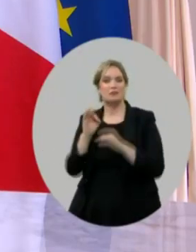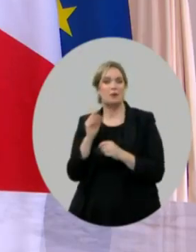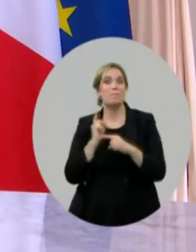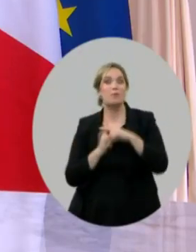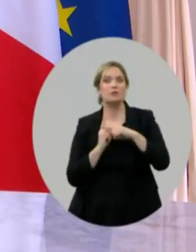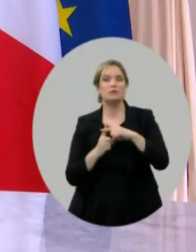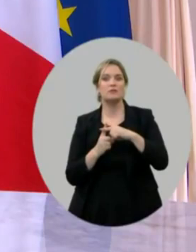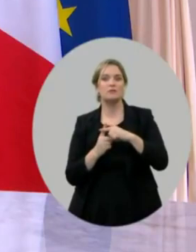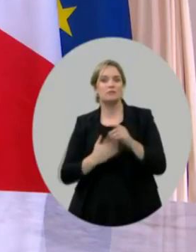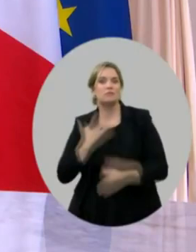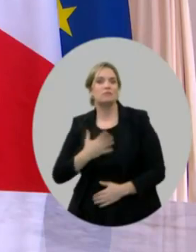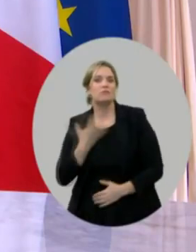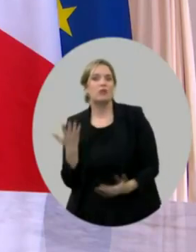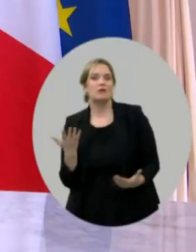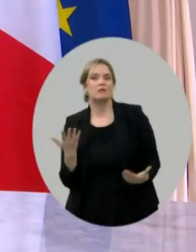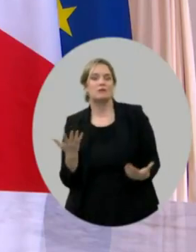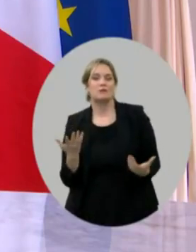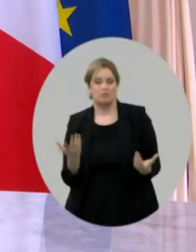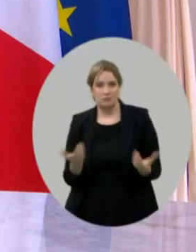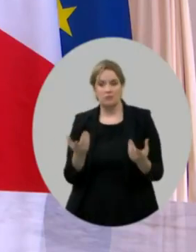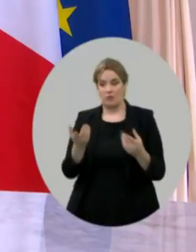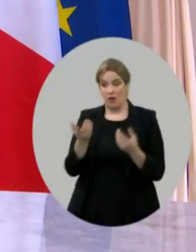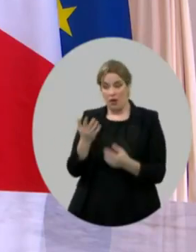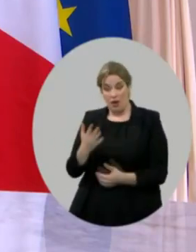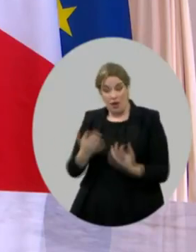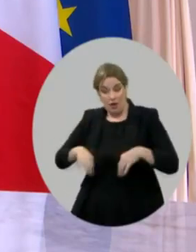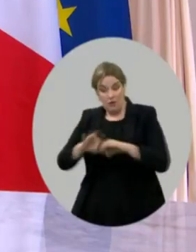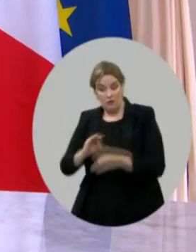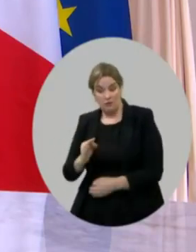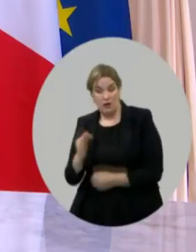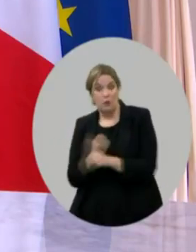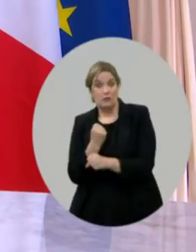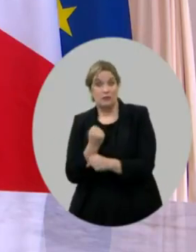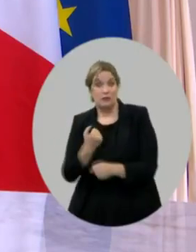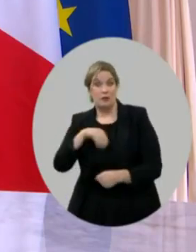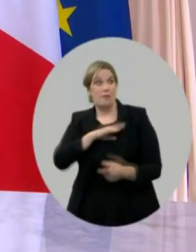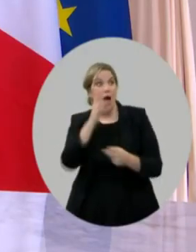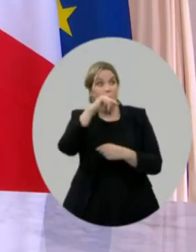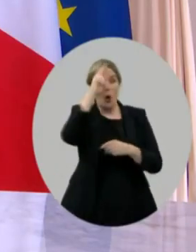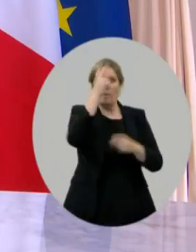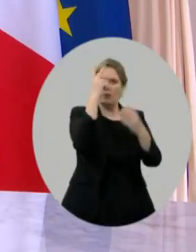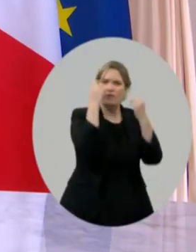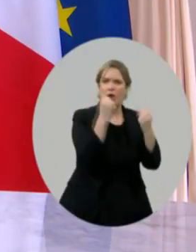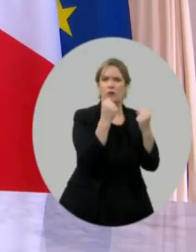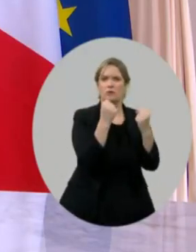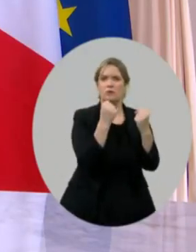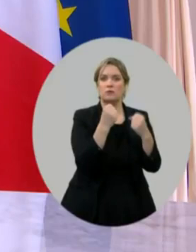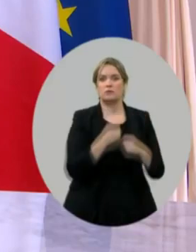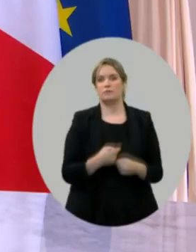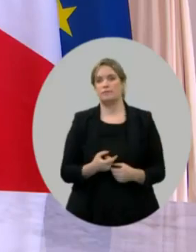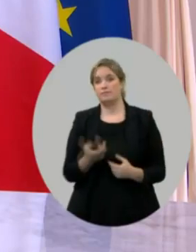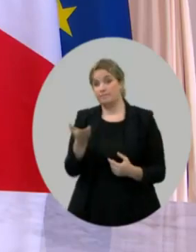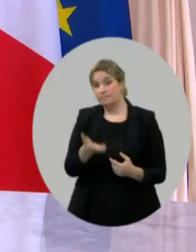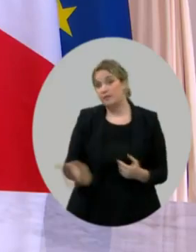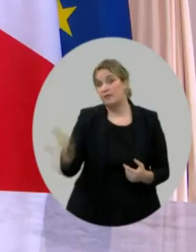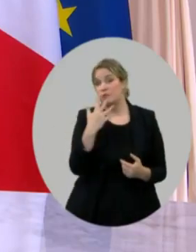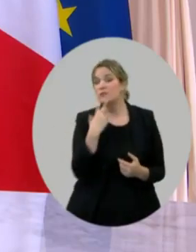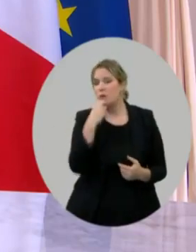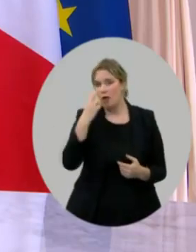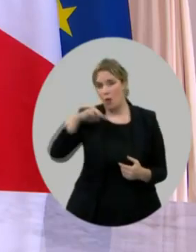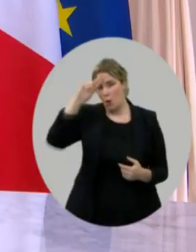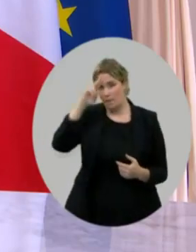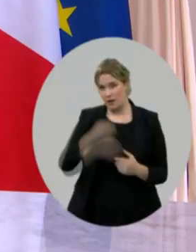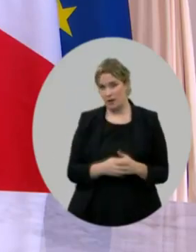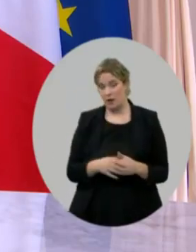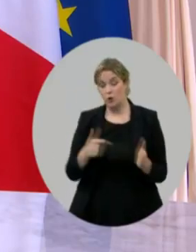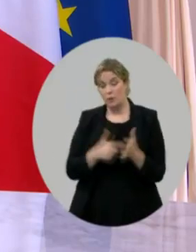réussir sans une Europe, elle aussi, plus forte. Mes chers concitoyens européens,